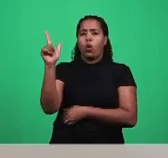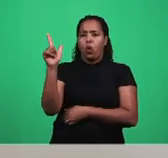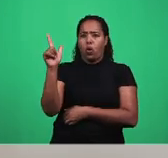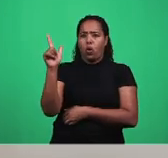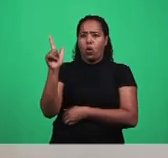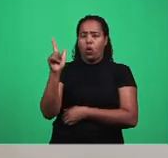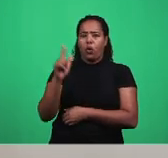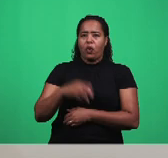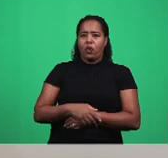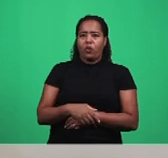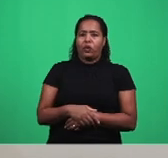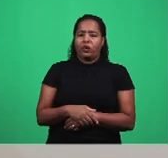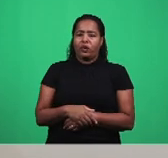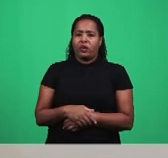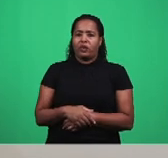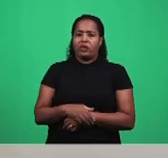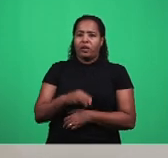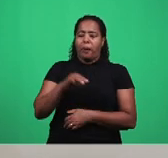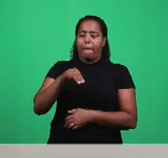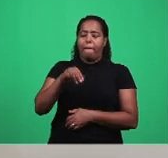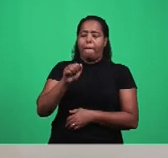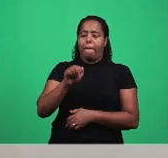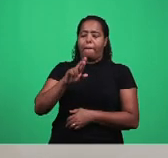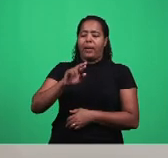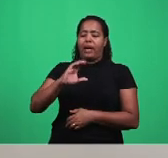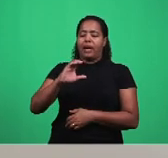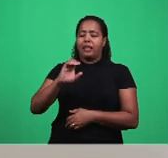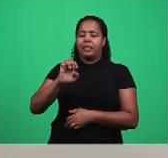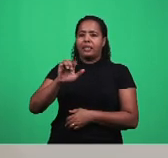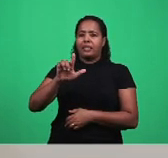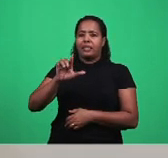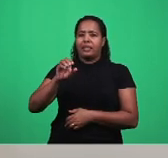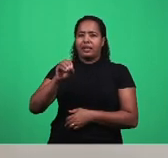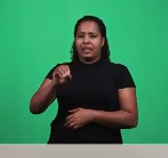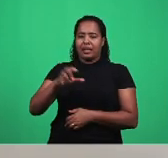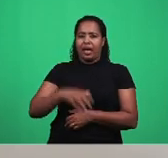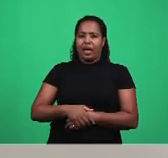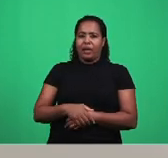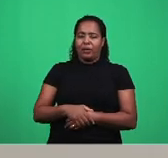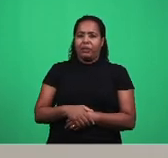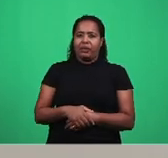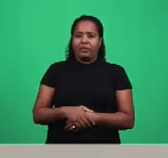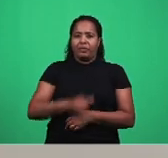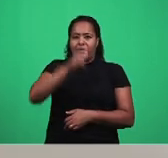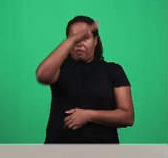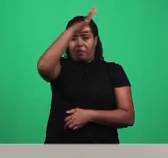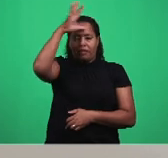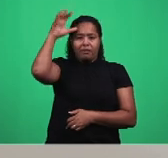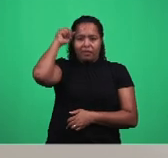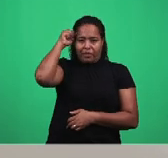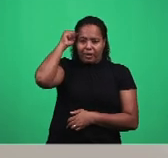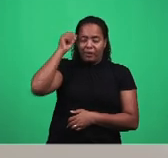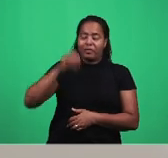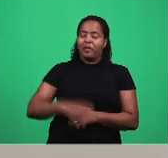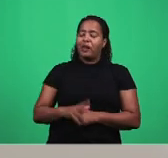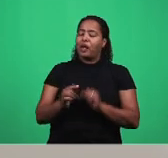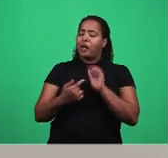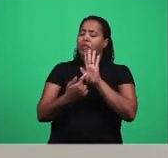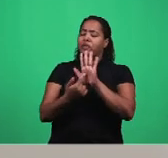de Marcelo Azevedo de la Rede TV Manaus. Il dit, je veux remercier la direction de